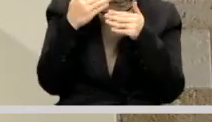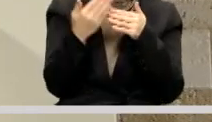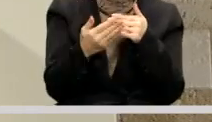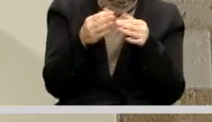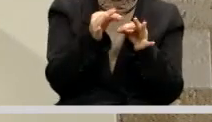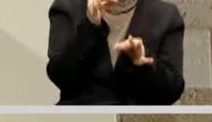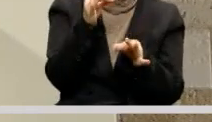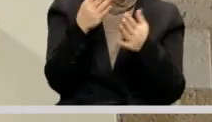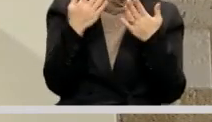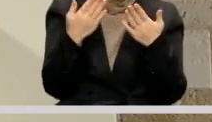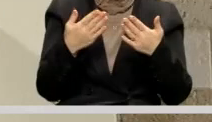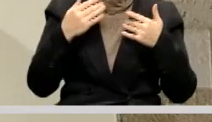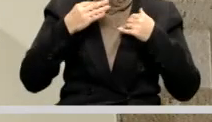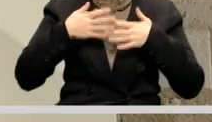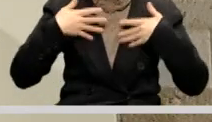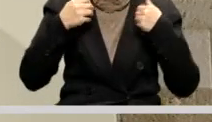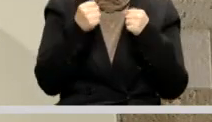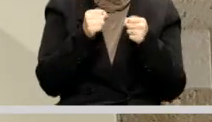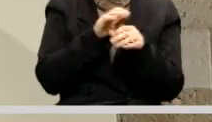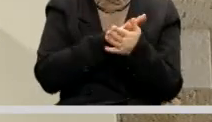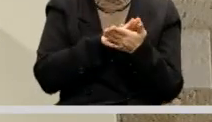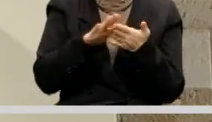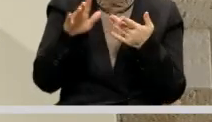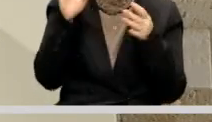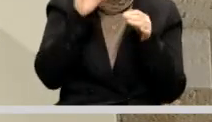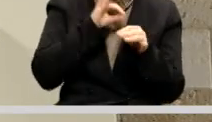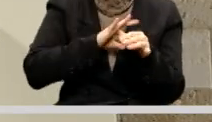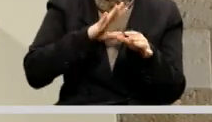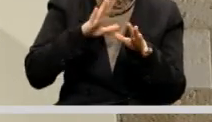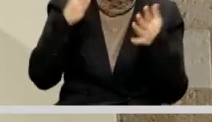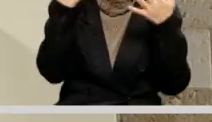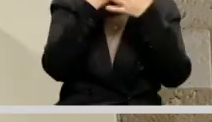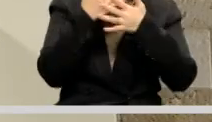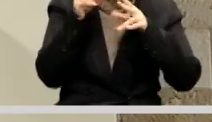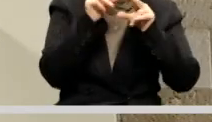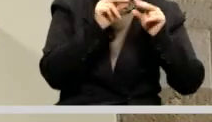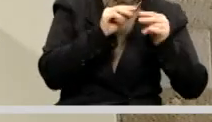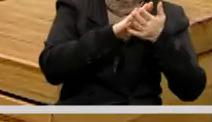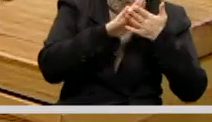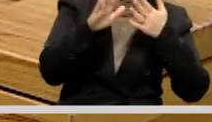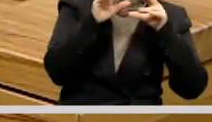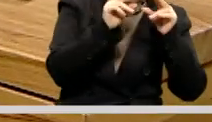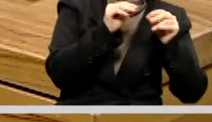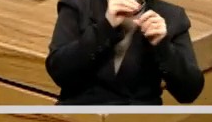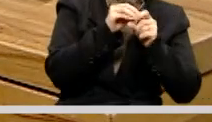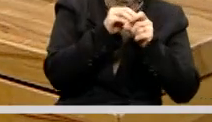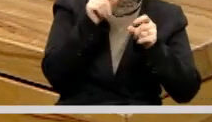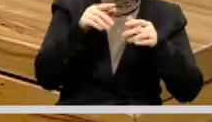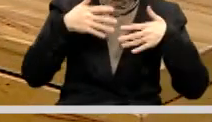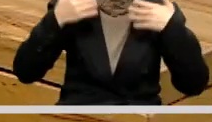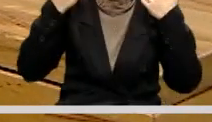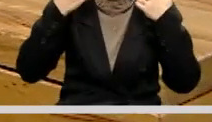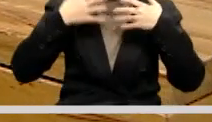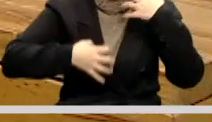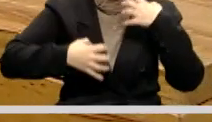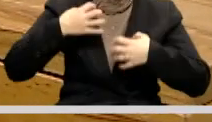hem sağlık parametreleri düzeliyor hem de gece uykusunu düzenli aldıkları için bağışıklık sistemi de güçleniyor. Bunu da unutmamak lazım. Gece